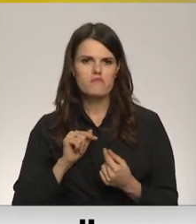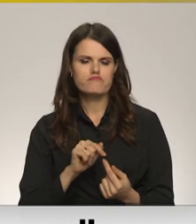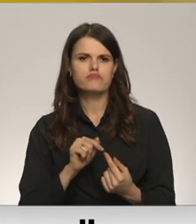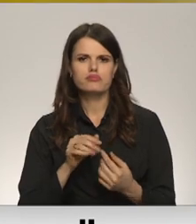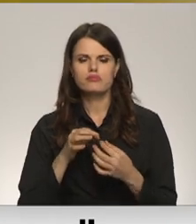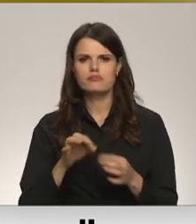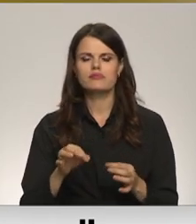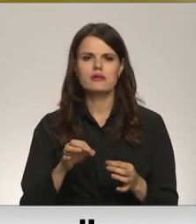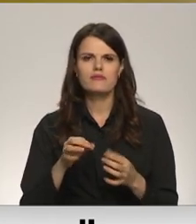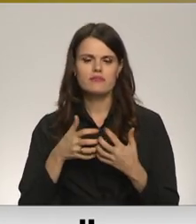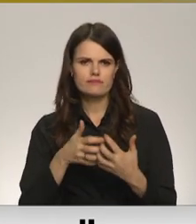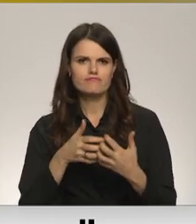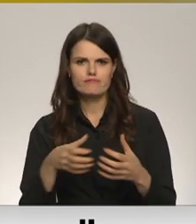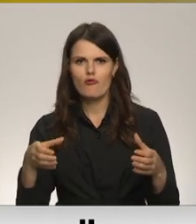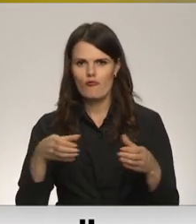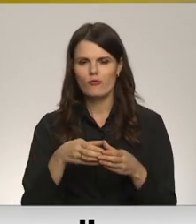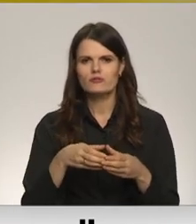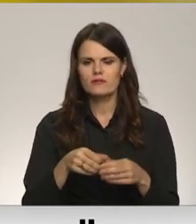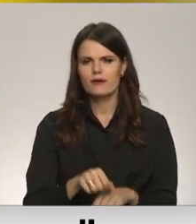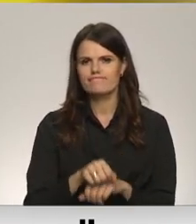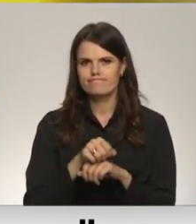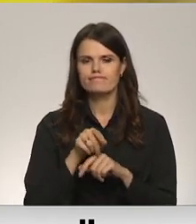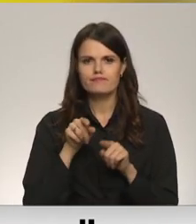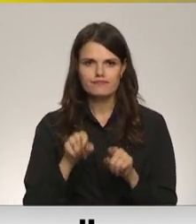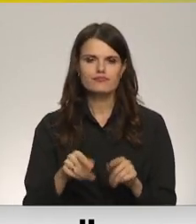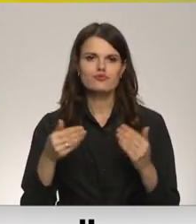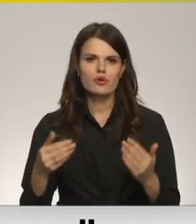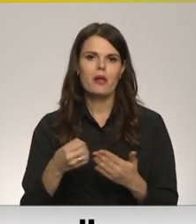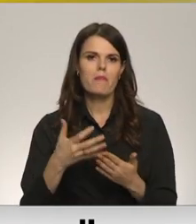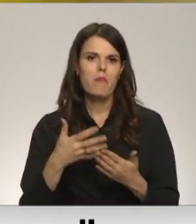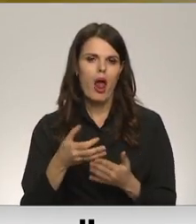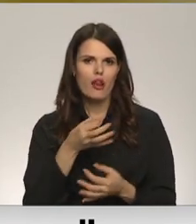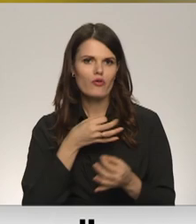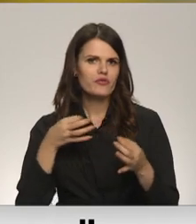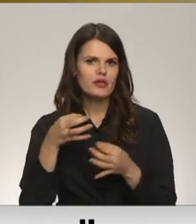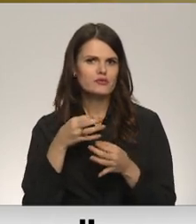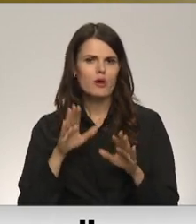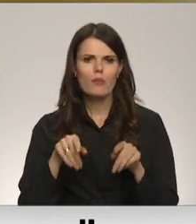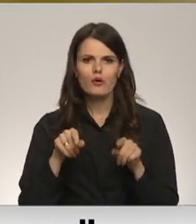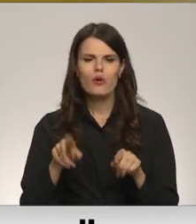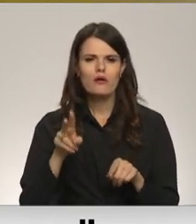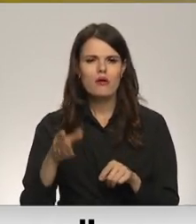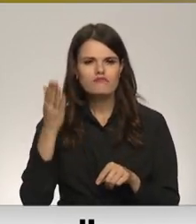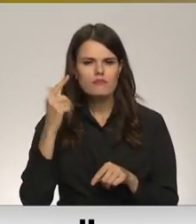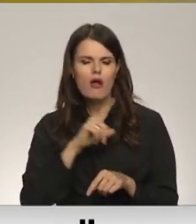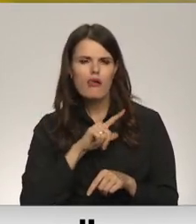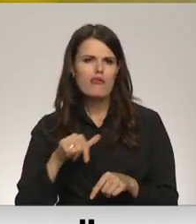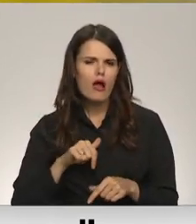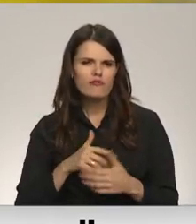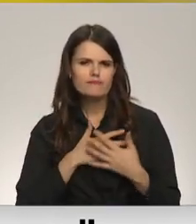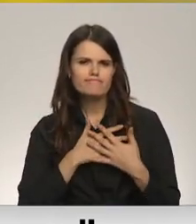apziņu, ka šajās vēstures lapusēs vēl daudz balto plankumu, šodien balvos tika diskutēts par to, kā partizānu piemiņa kalpo